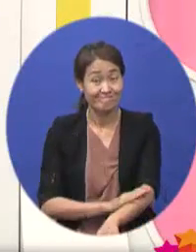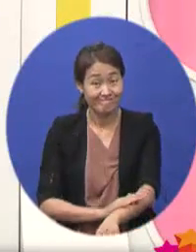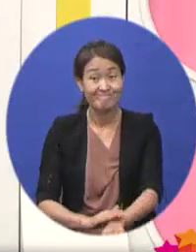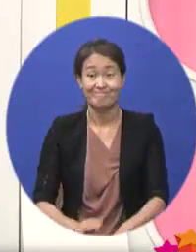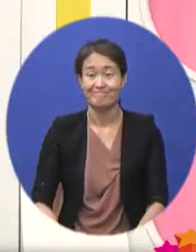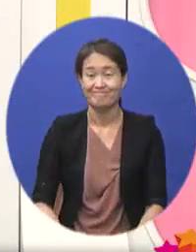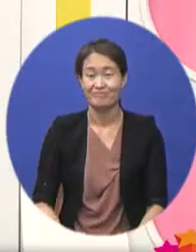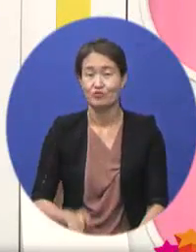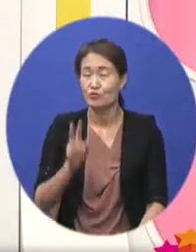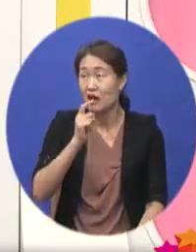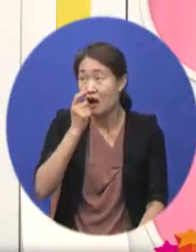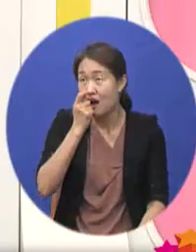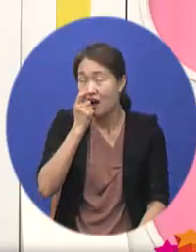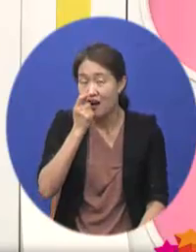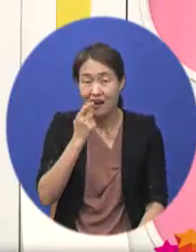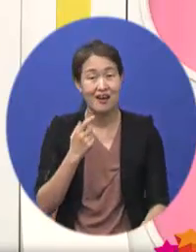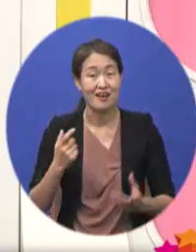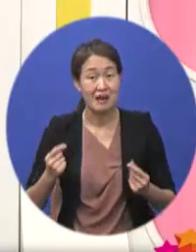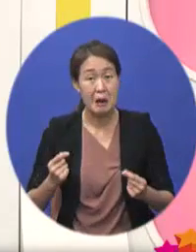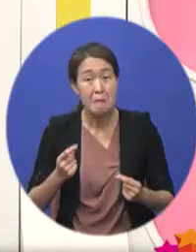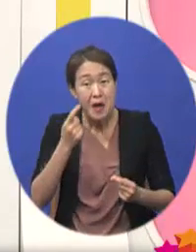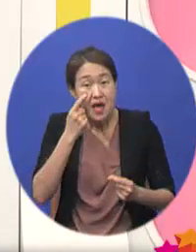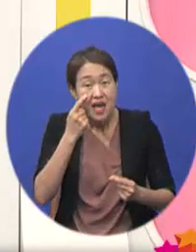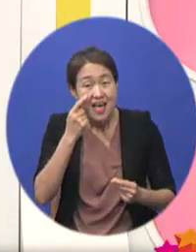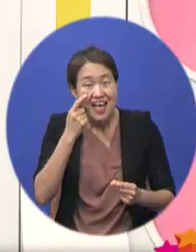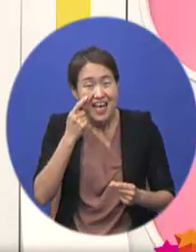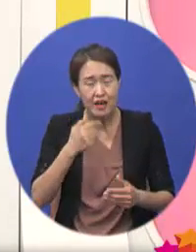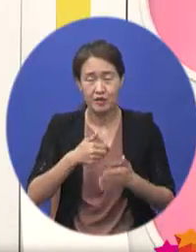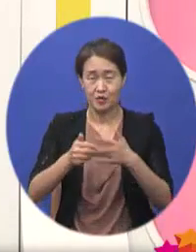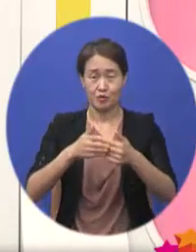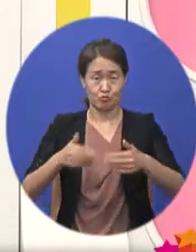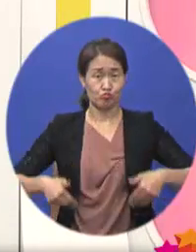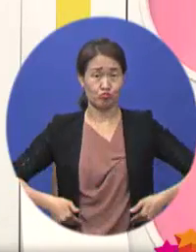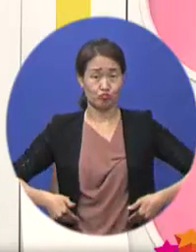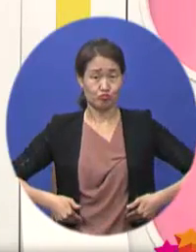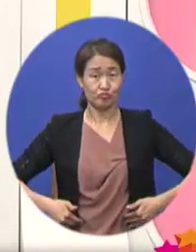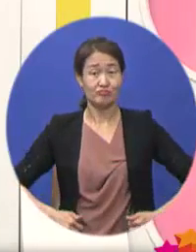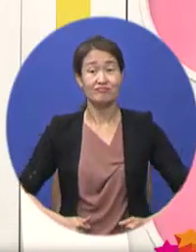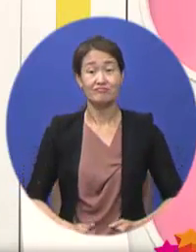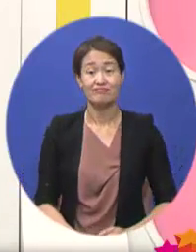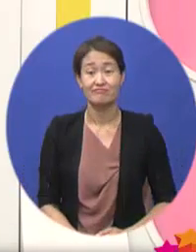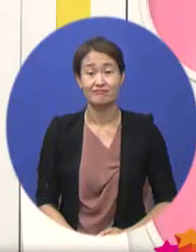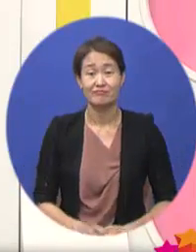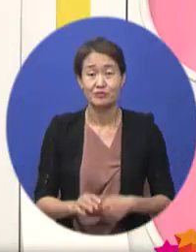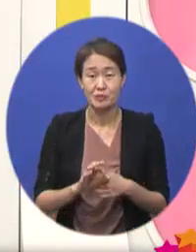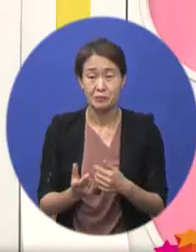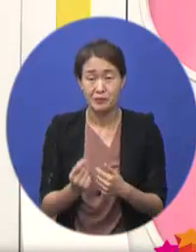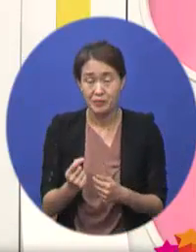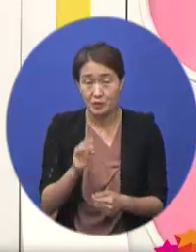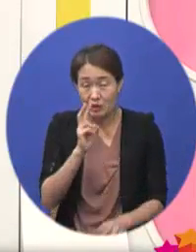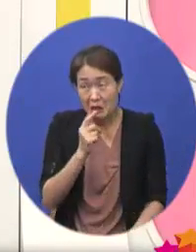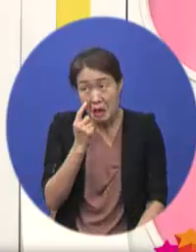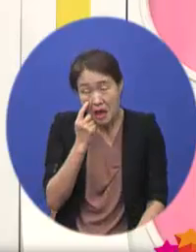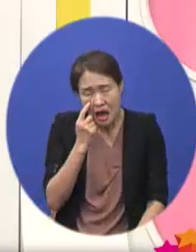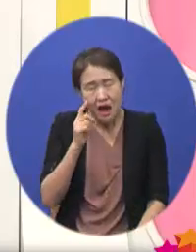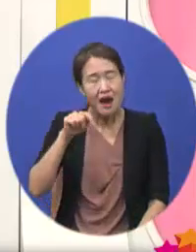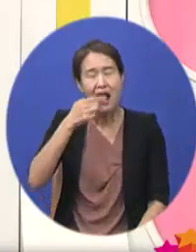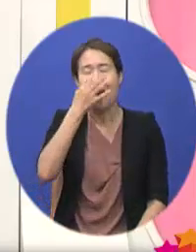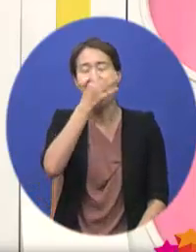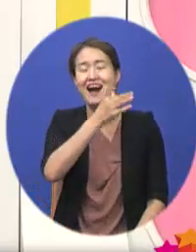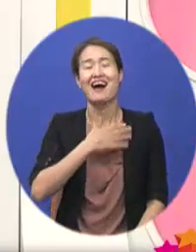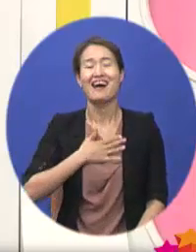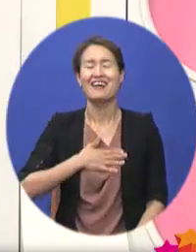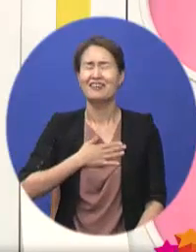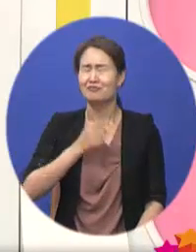해주셨습니다. 이렇게 노래 배우면요 네. 실전에 빨리 이렇게 경험을 해봐야 돼요. 아 그럼요. 예, 그래 빨리 불러보고 해야 아유. 또 금방 알고